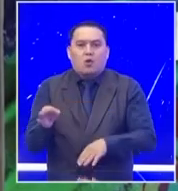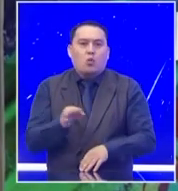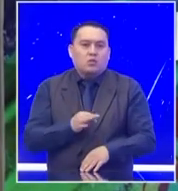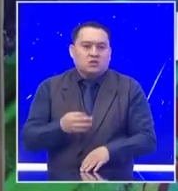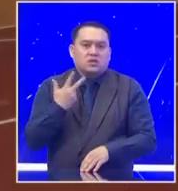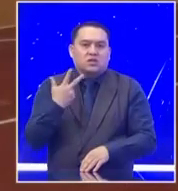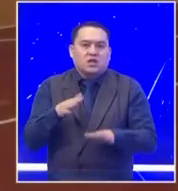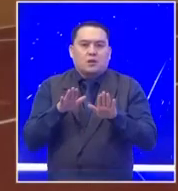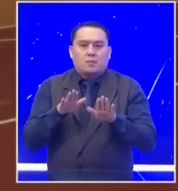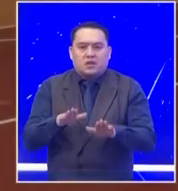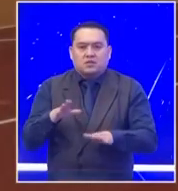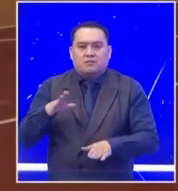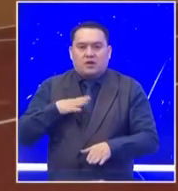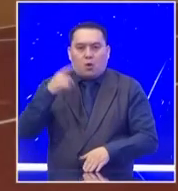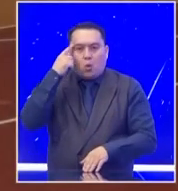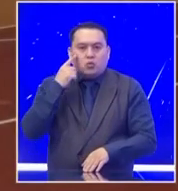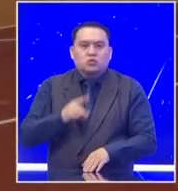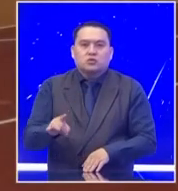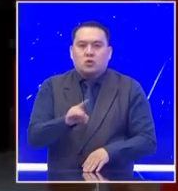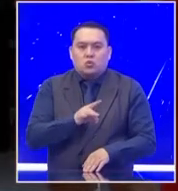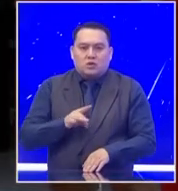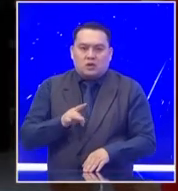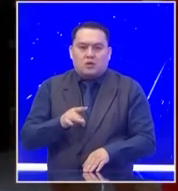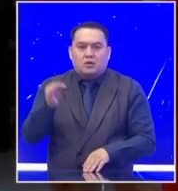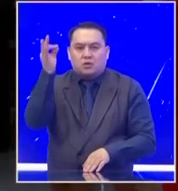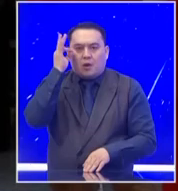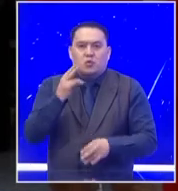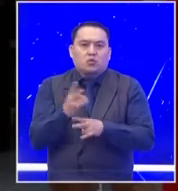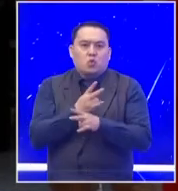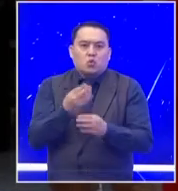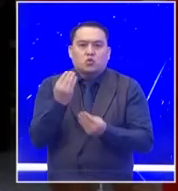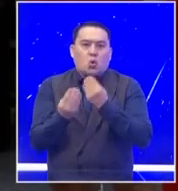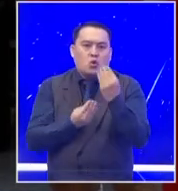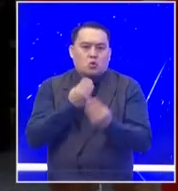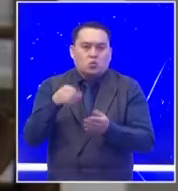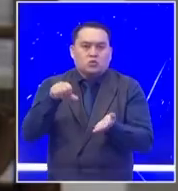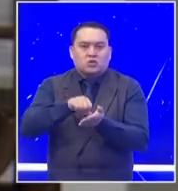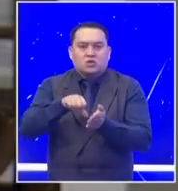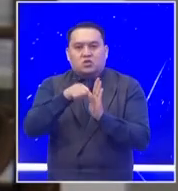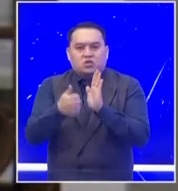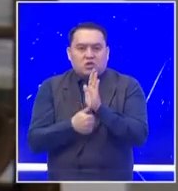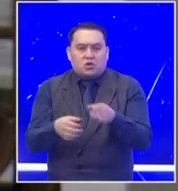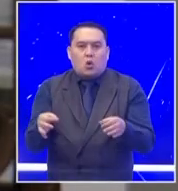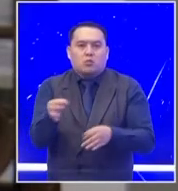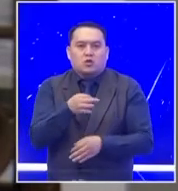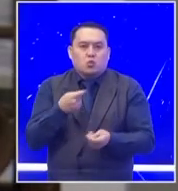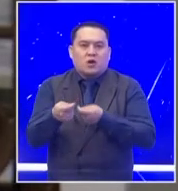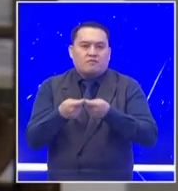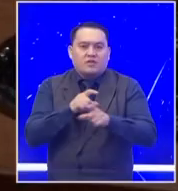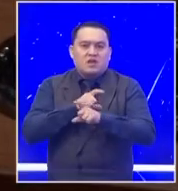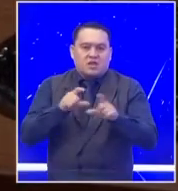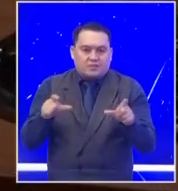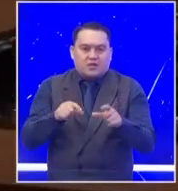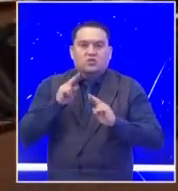области. И третье призовое место завоевал Акимат Коксульского района. Напомним, в ночной лиге принимали участие 16 областных